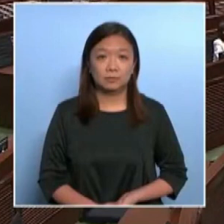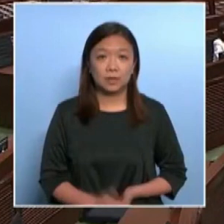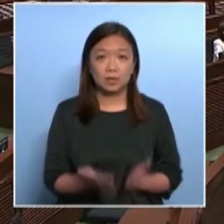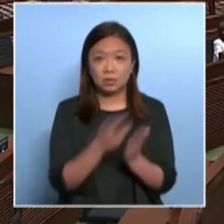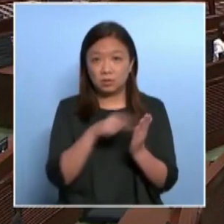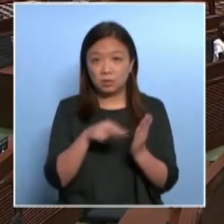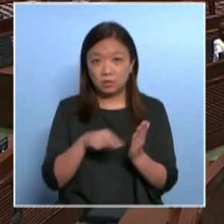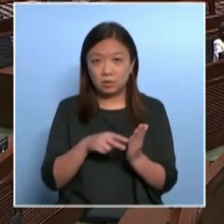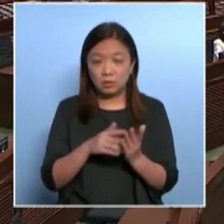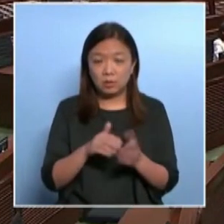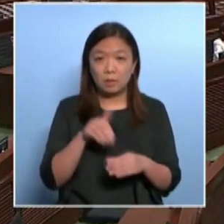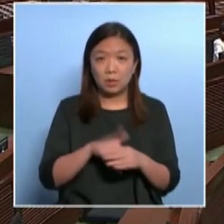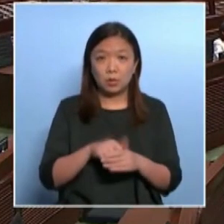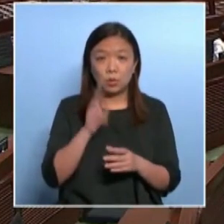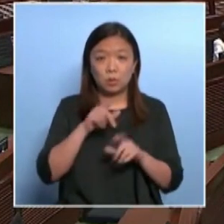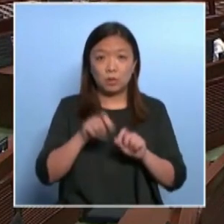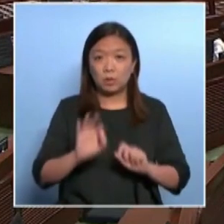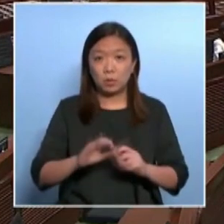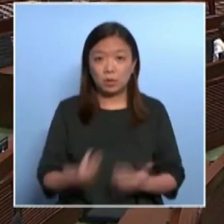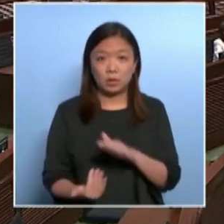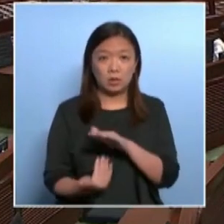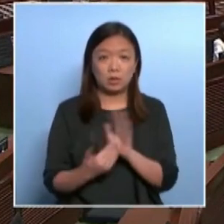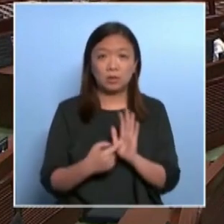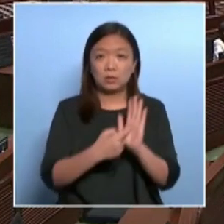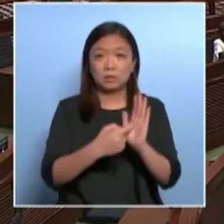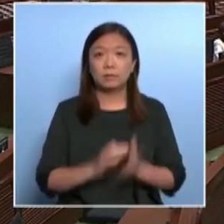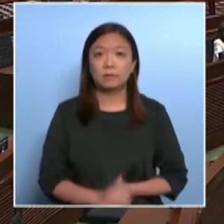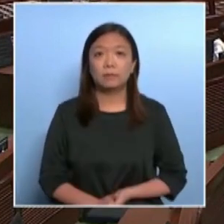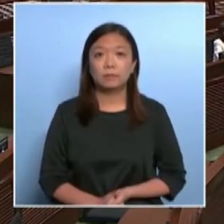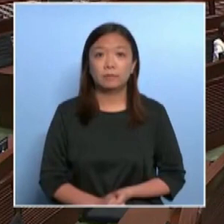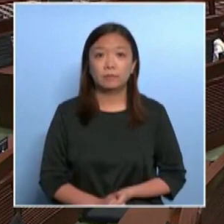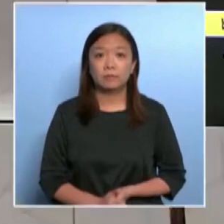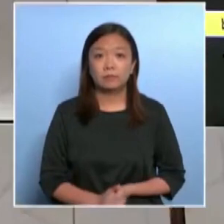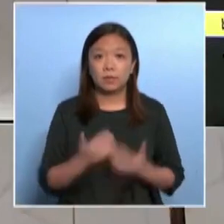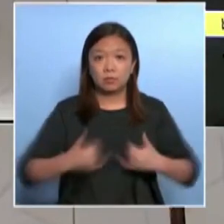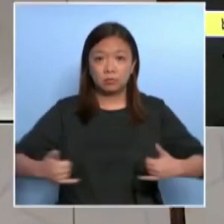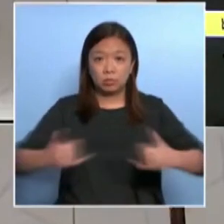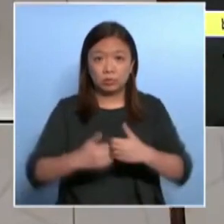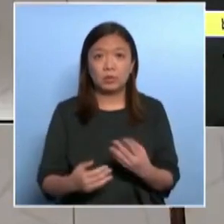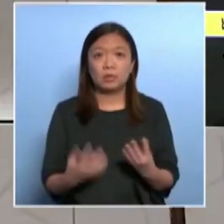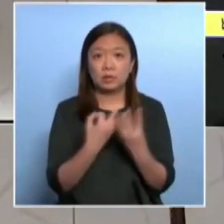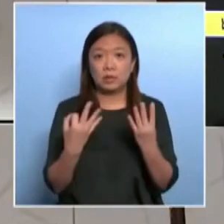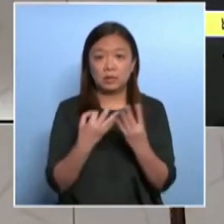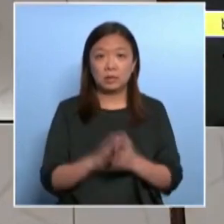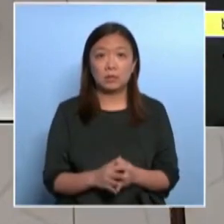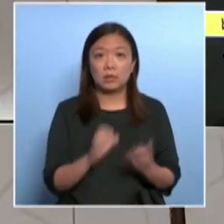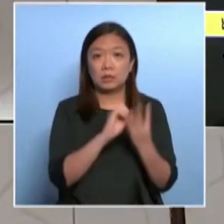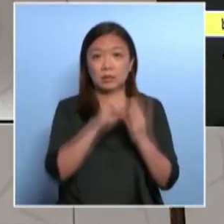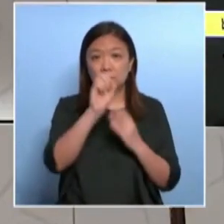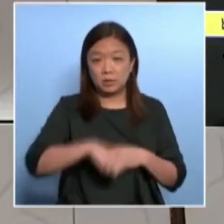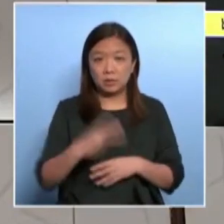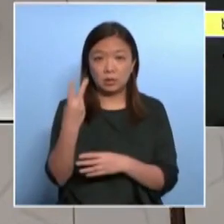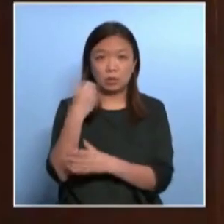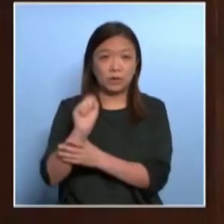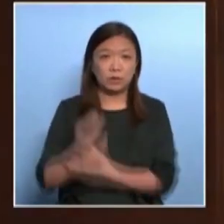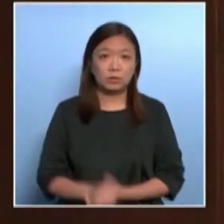請核對所作的表決。如果沒有問題，現在停止表決，顯示結果。出席有43位，有40位贊成，2位